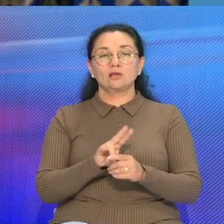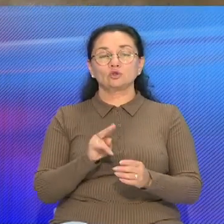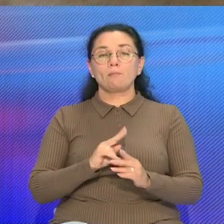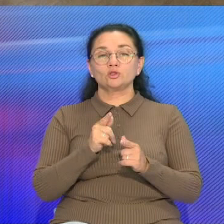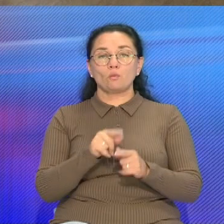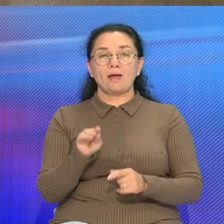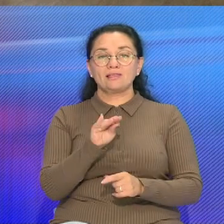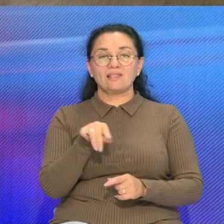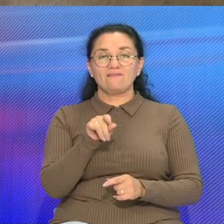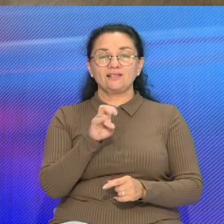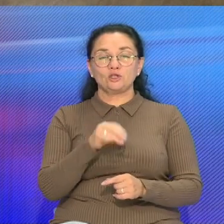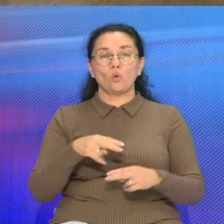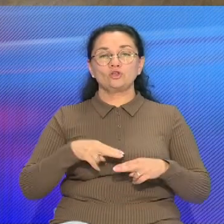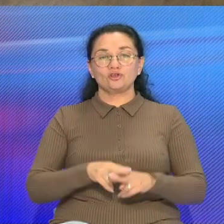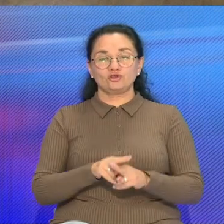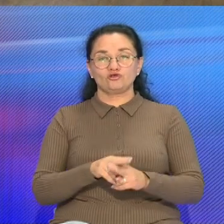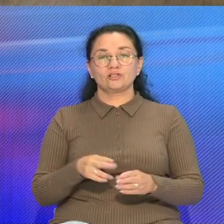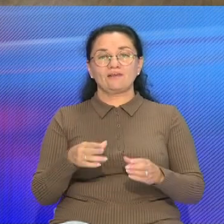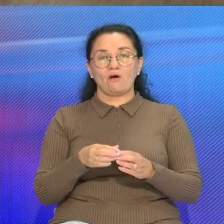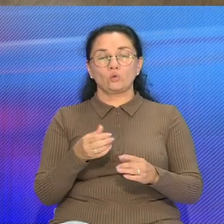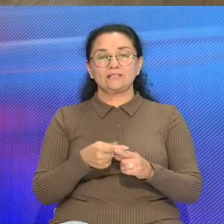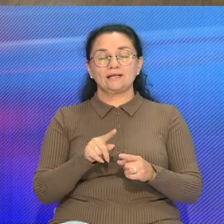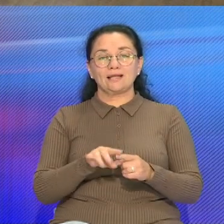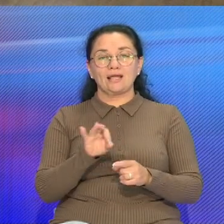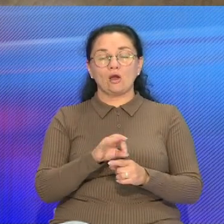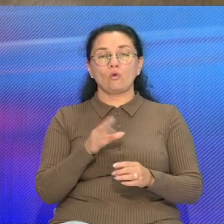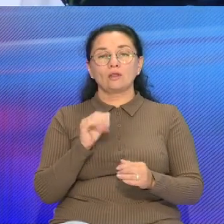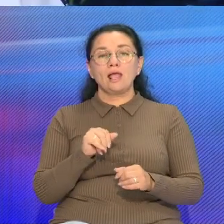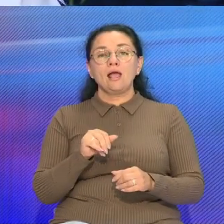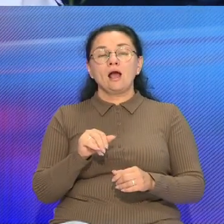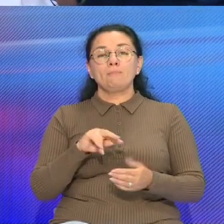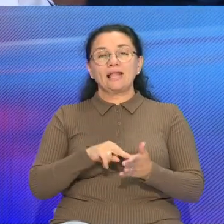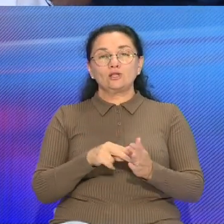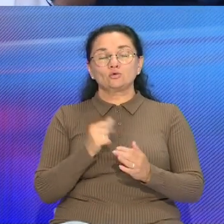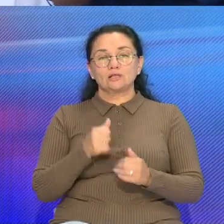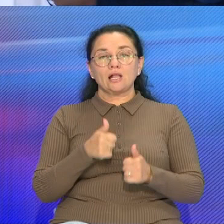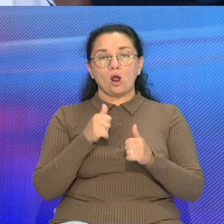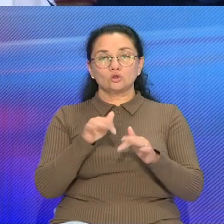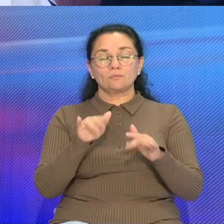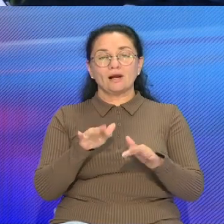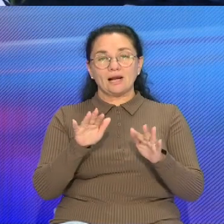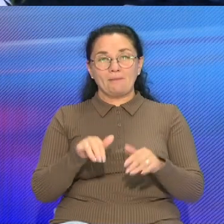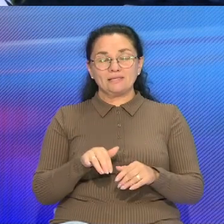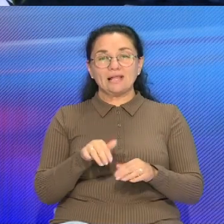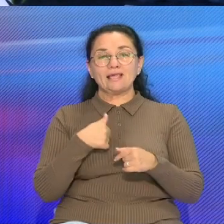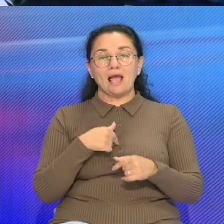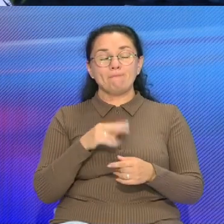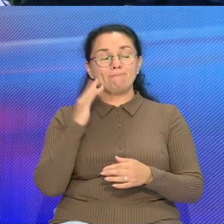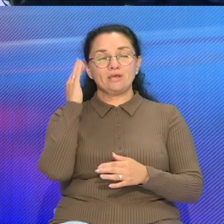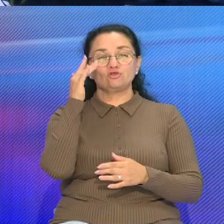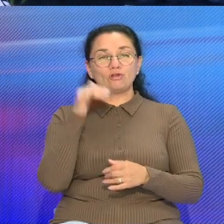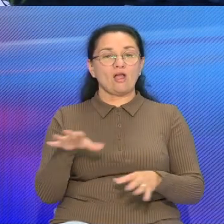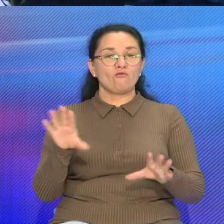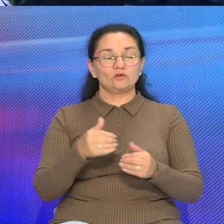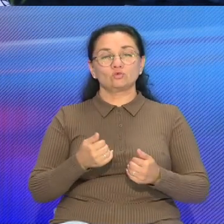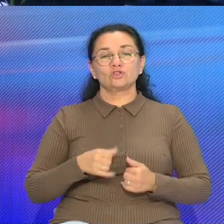фізіка-тэхнічны факультэт з цвёрдым намерам стаць самым паспяховым праграмістам. Я мечтаю быць самым крутым праграмістам. За мечтаю надо всю жизнь,